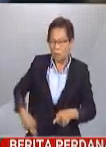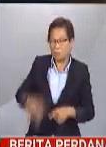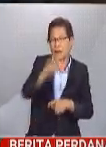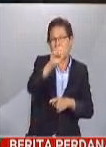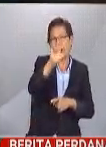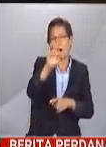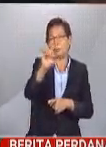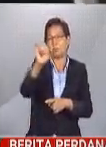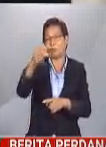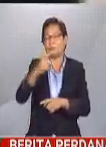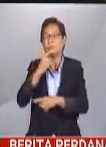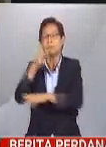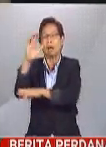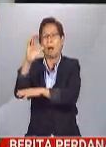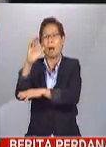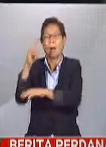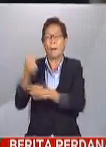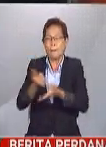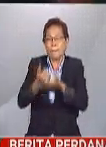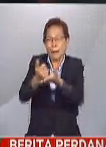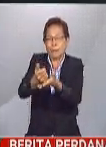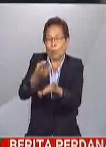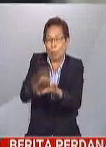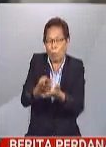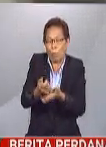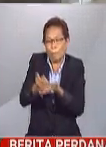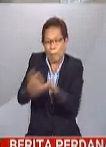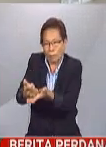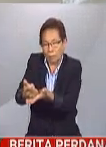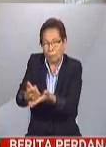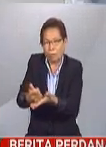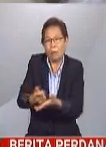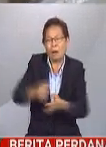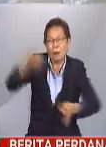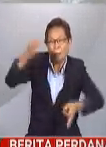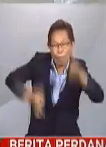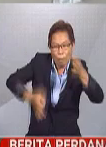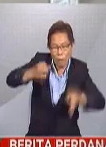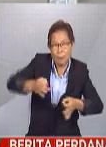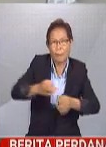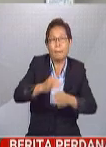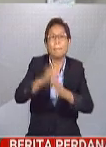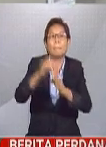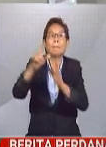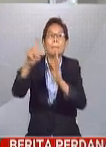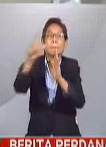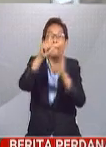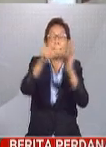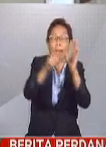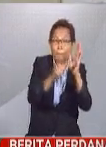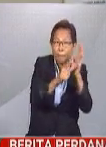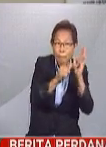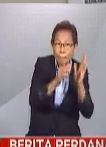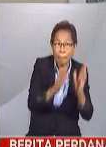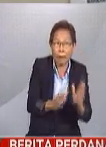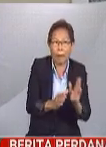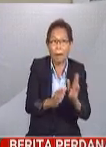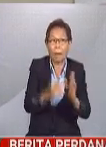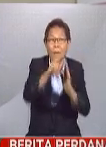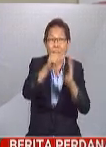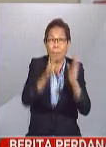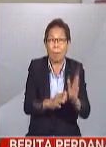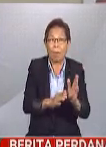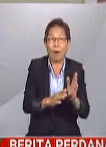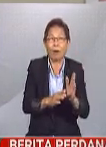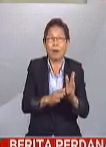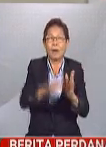Al Saud berjanji akan memberi bantuan kewangan. Di prosiding sama, pihak pembelaan membantah cubaan pihak pendakwaan menjadikan